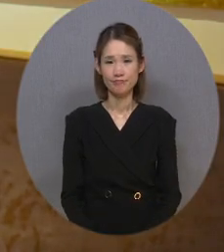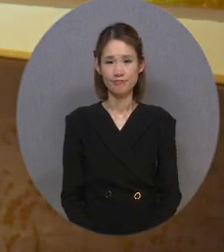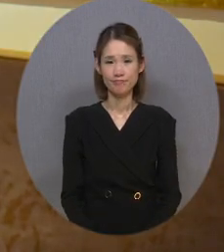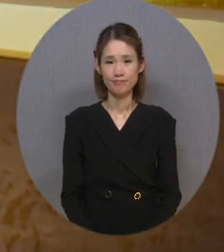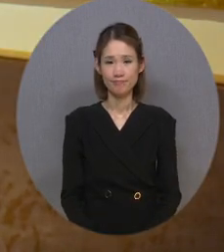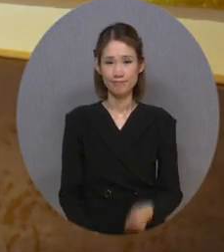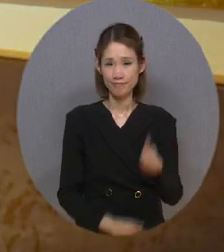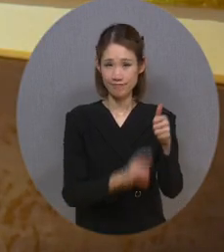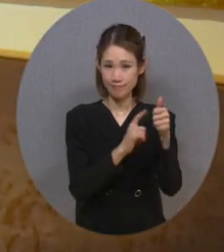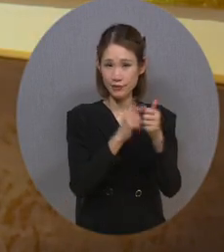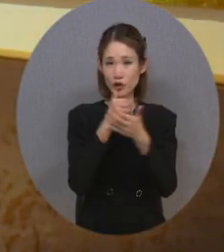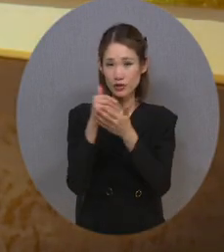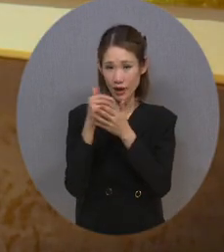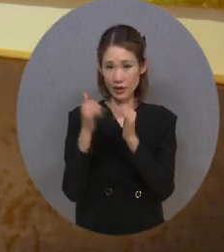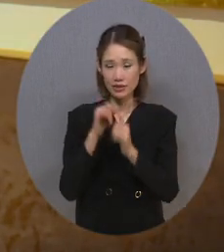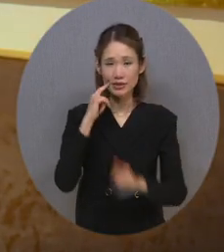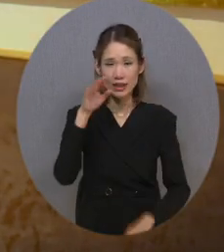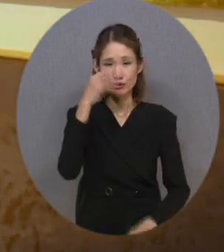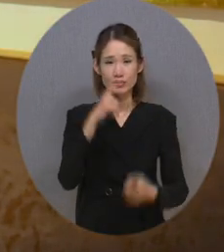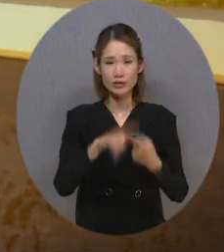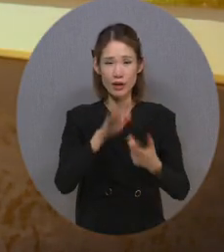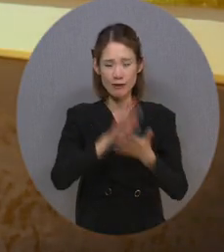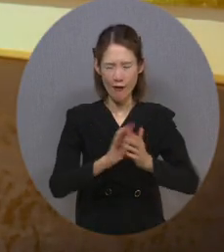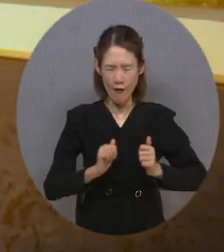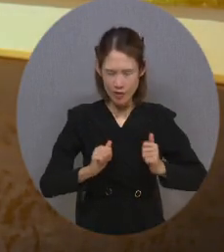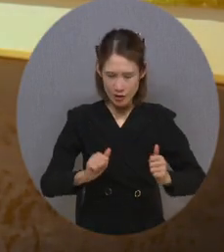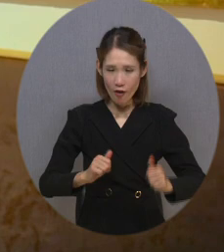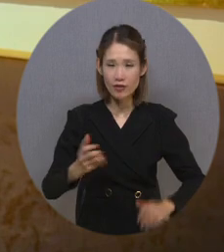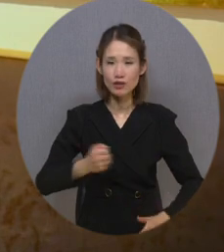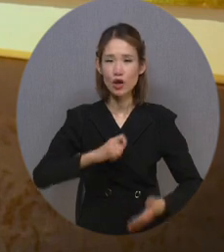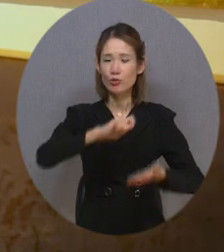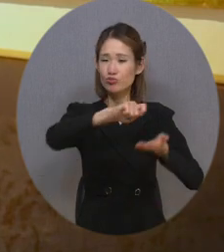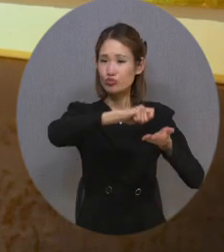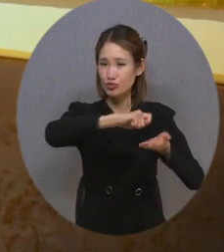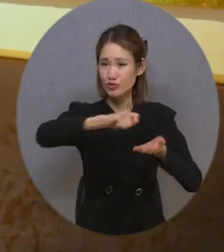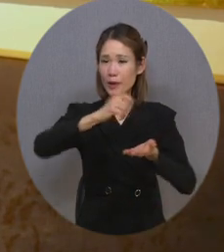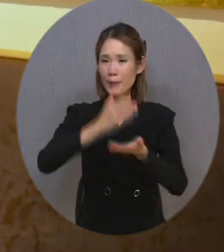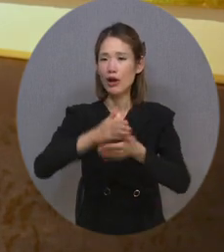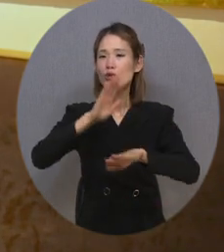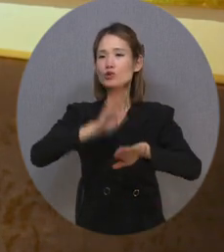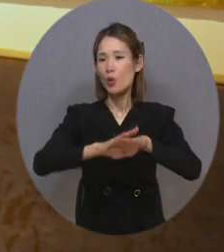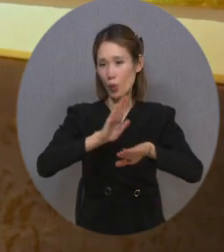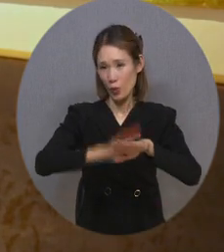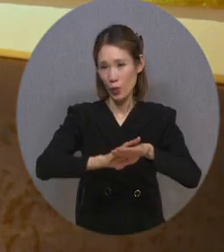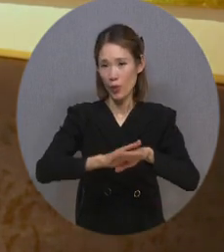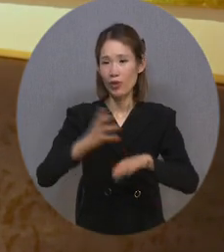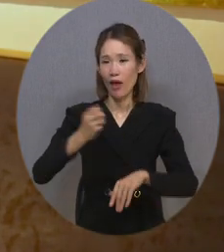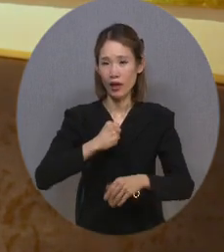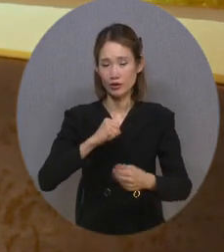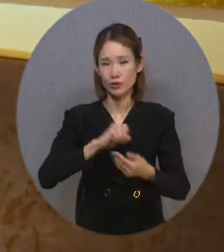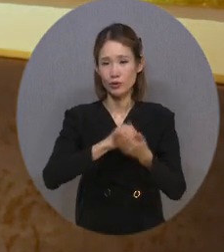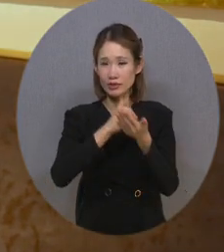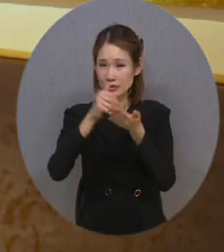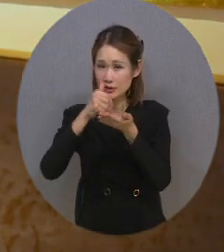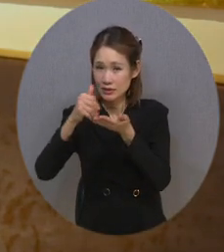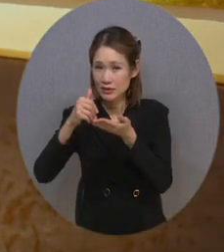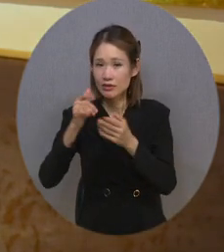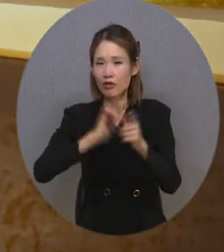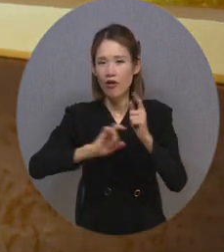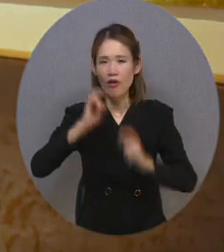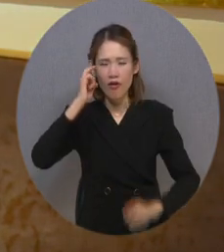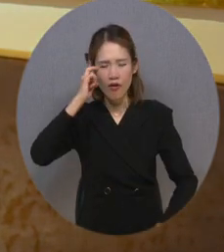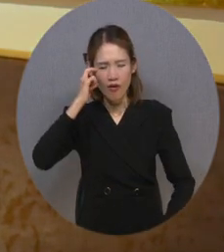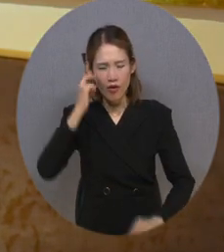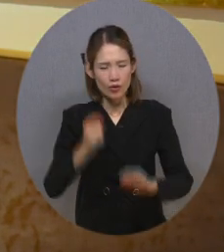유철수 작가는 예술에 대한 열정을 가지고 붓이 아닌 손으로 그림을 그려 작품을